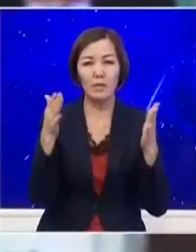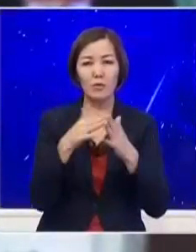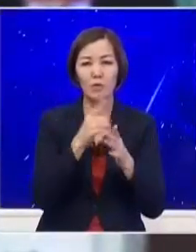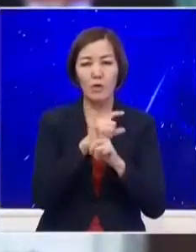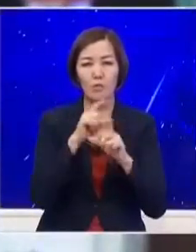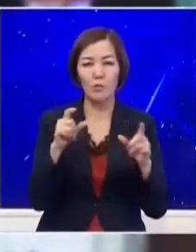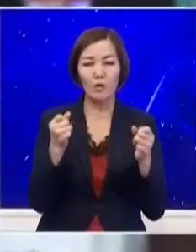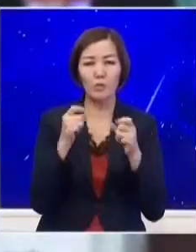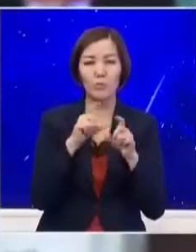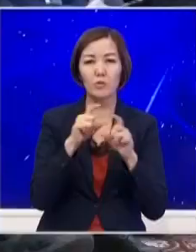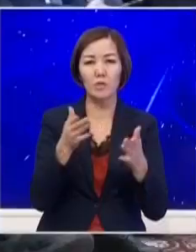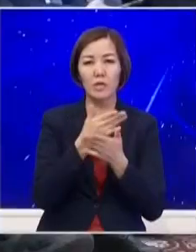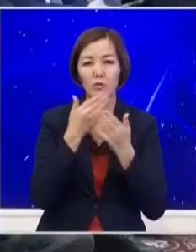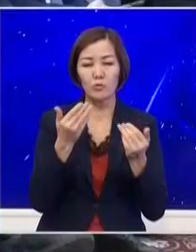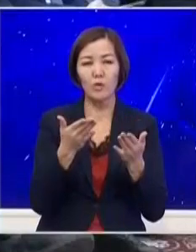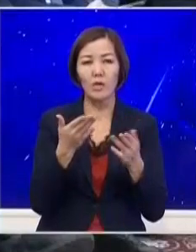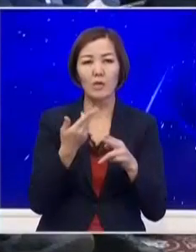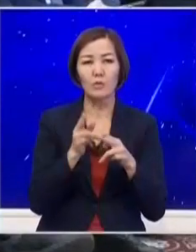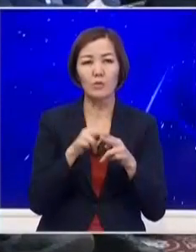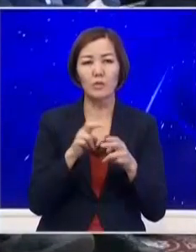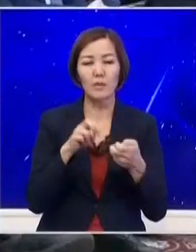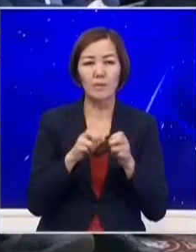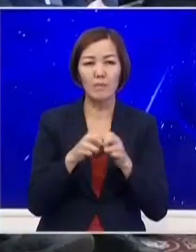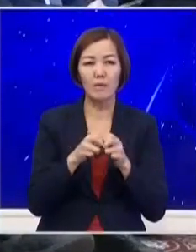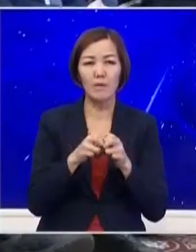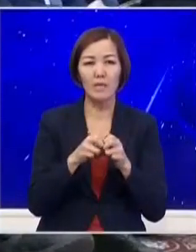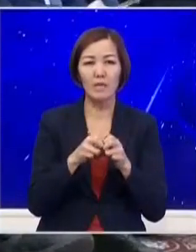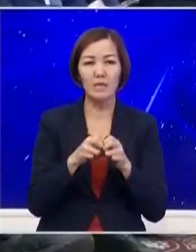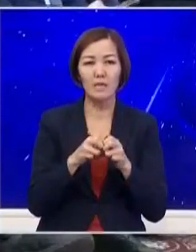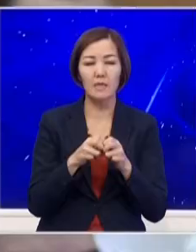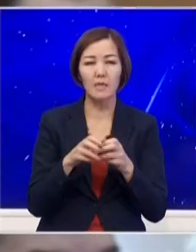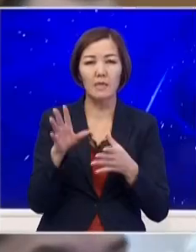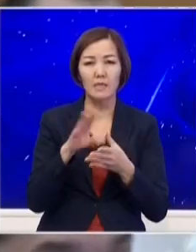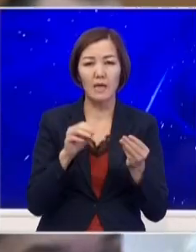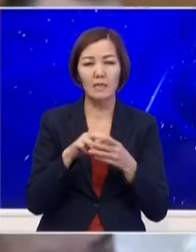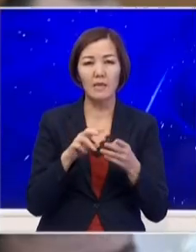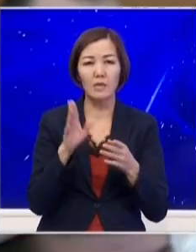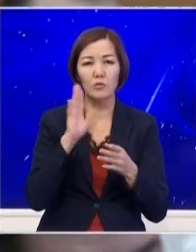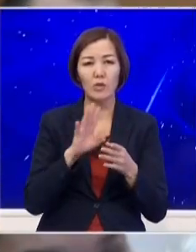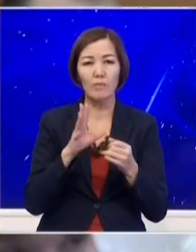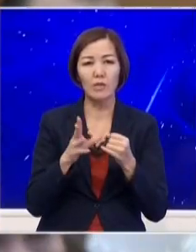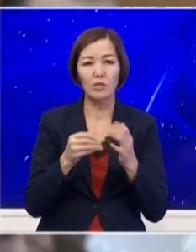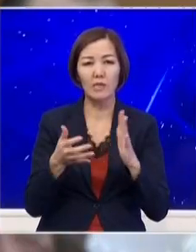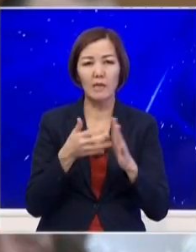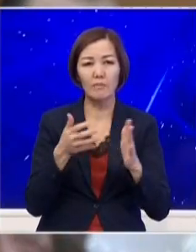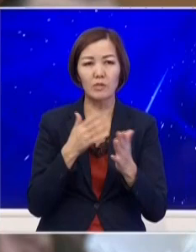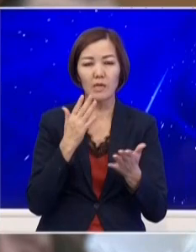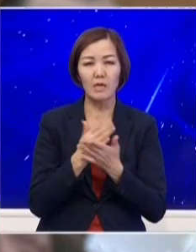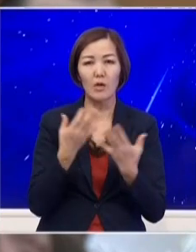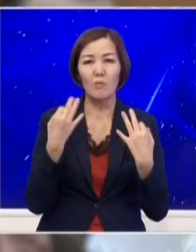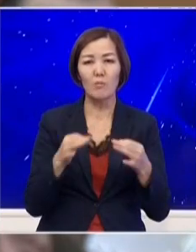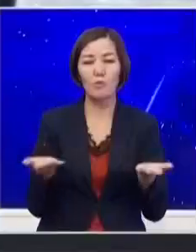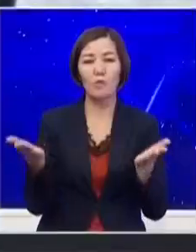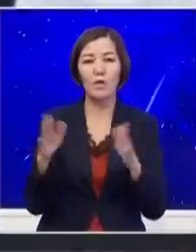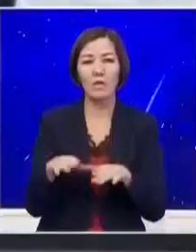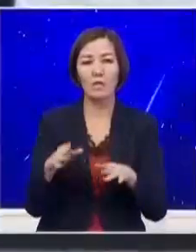аурухана, спорт сарайы салынбапты. Қордаланған мәселелері бұл ғана емес. Суармалы жерге зәруіміз деп пайдаланылмай жатқан